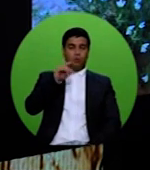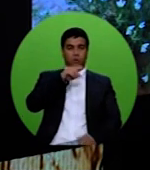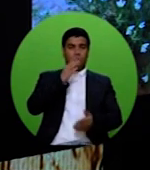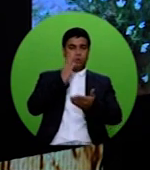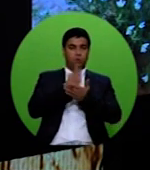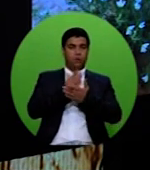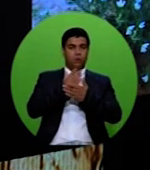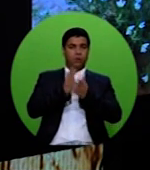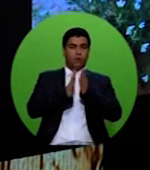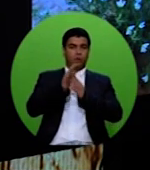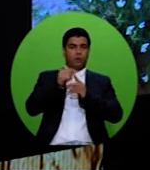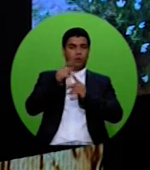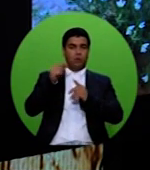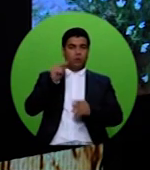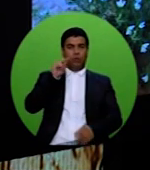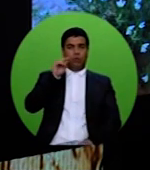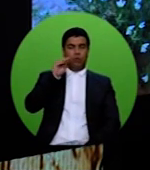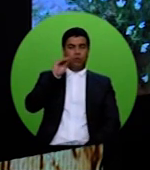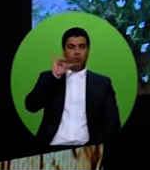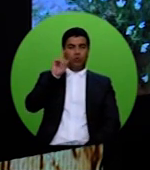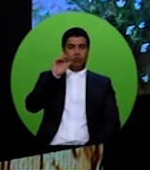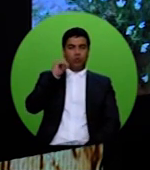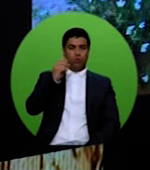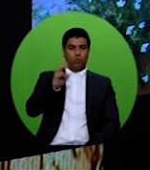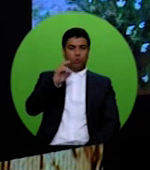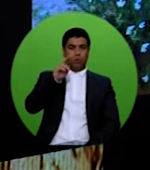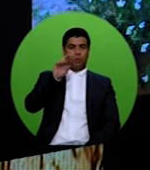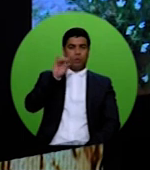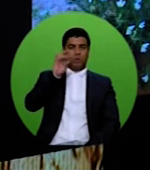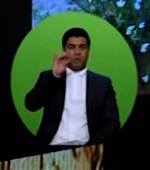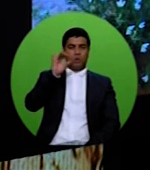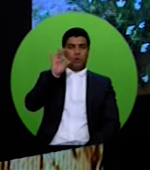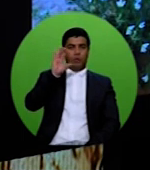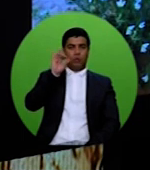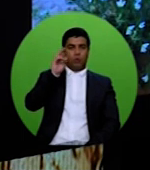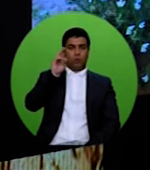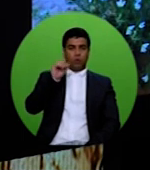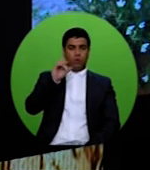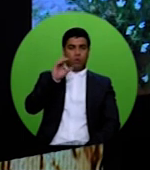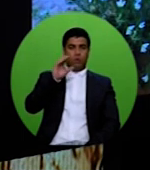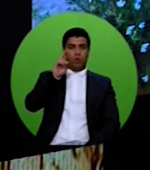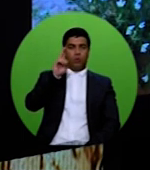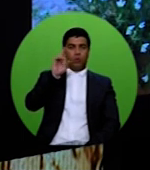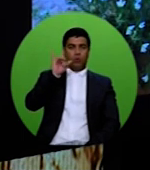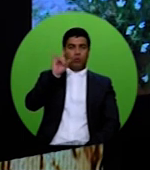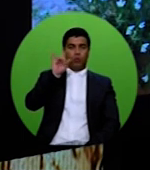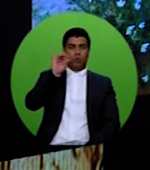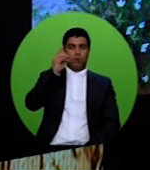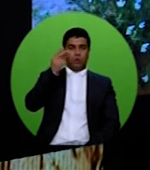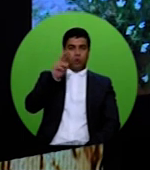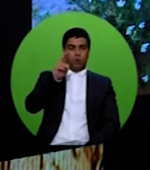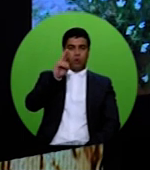встречаются, ребят, такие растения, как джузгун, песчаная осока, селин, кузиния,